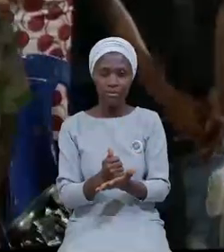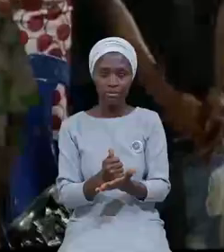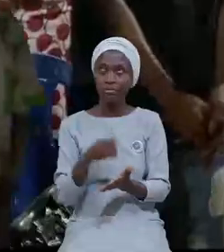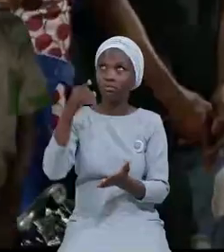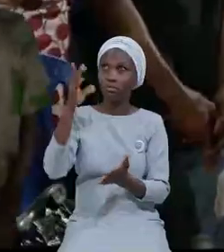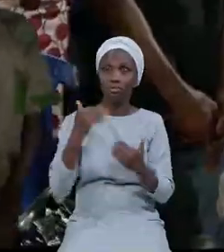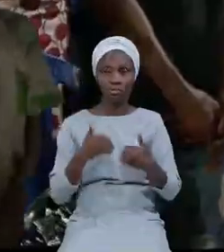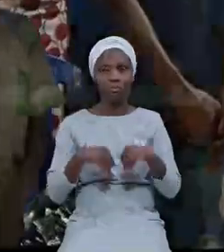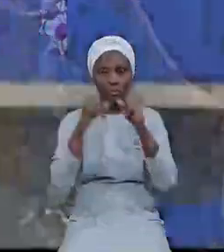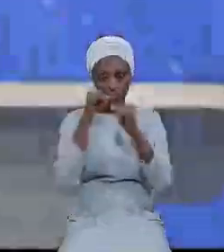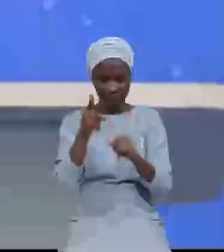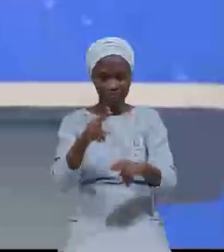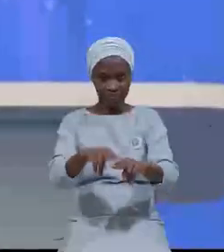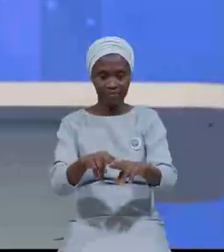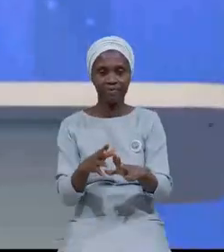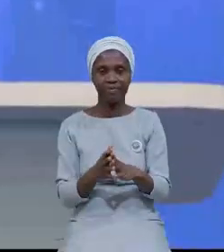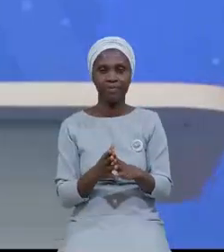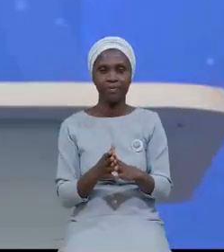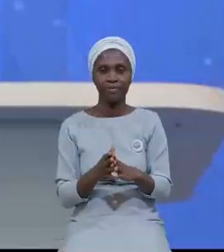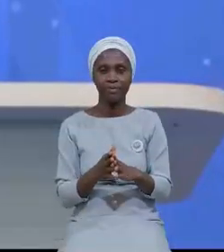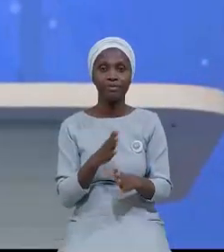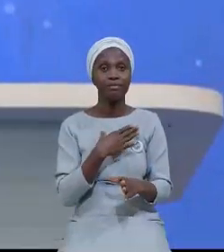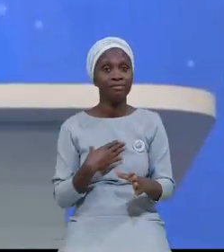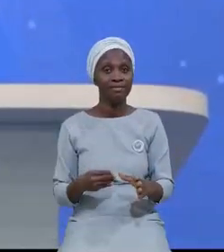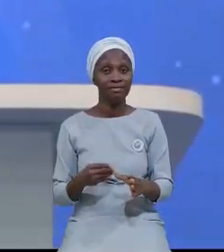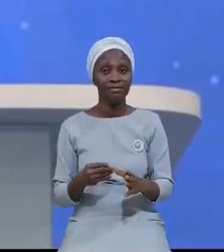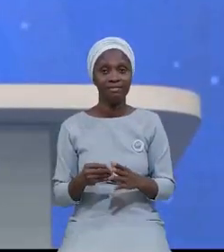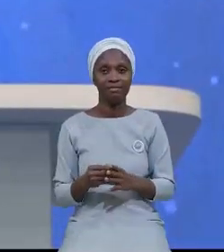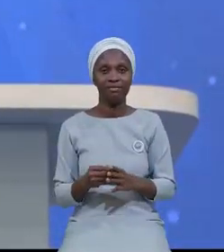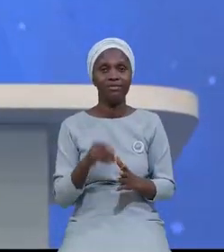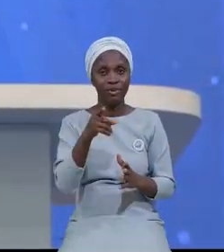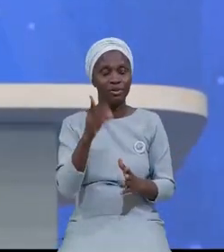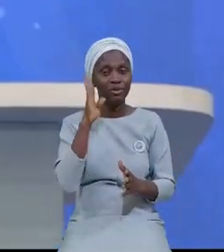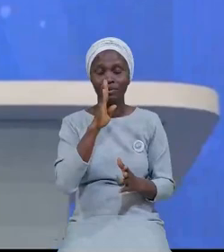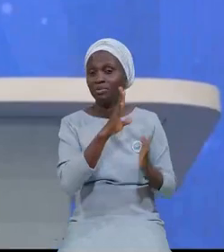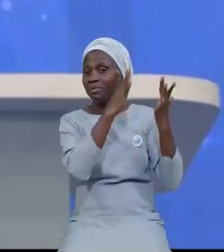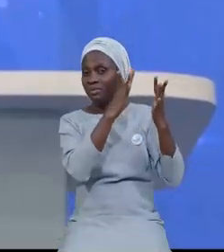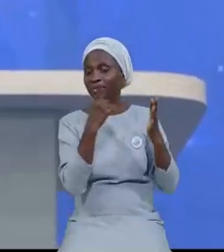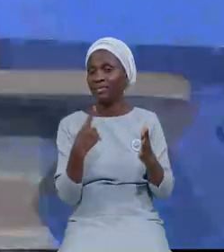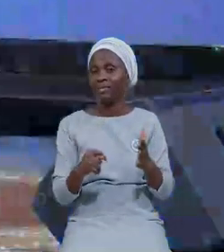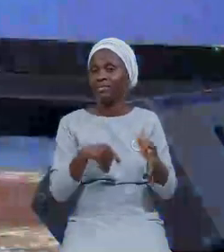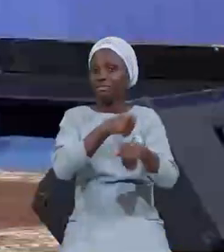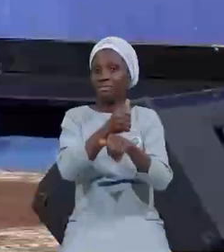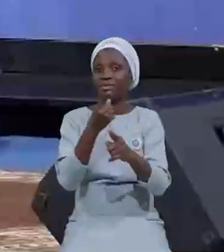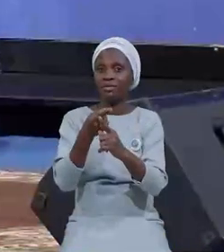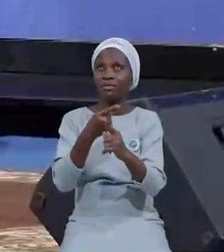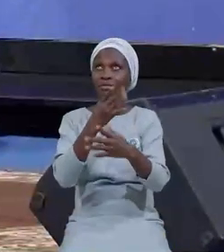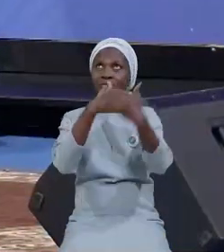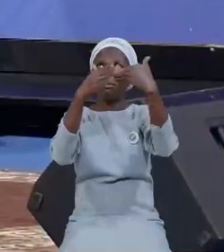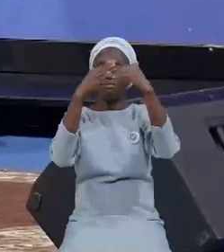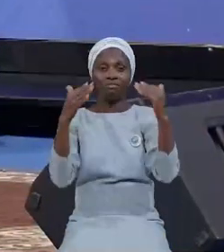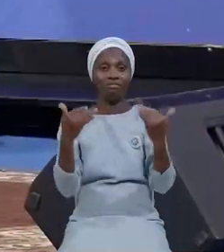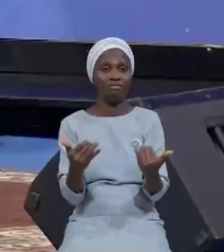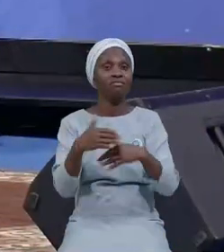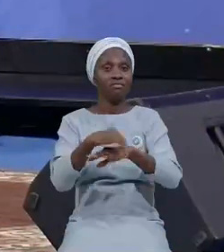prions Dieu t'a béni tu peux t'asseoir et tu dois espérer la confirmation du ciel ce